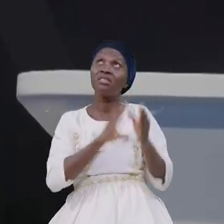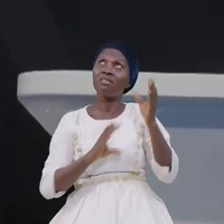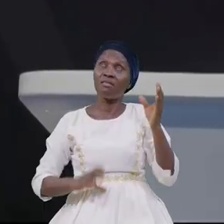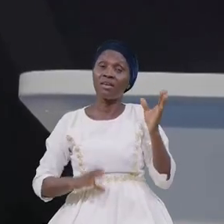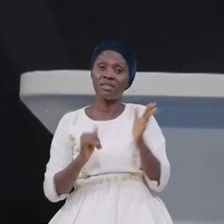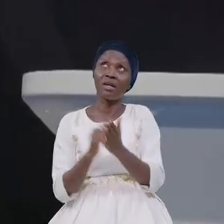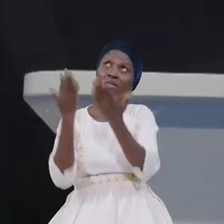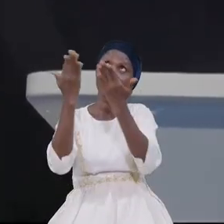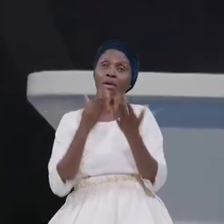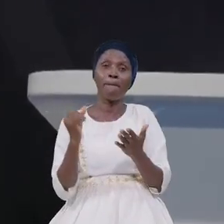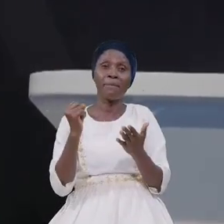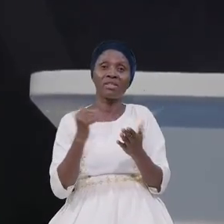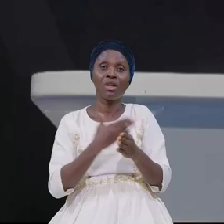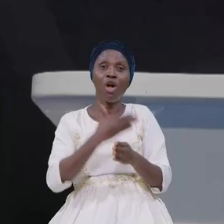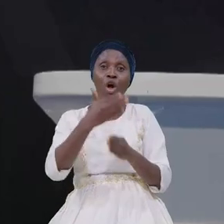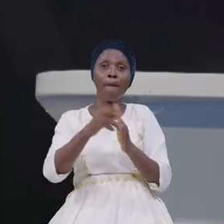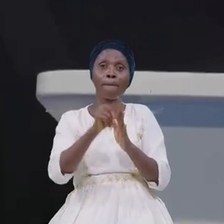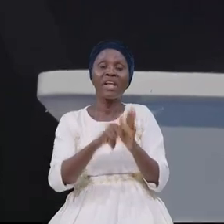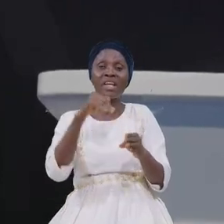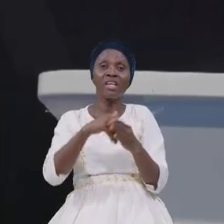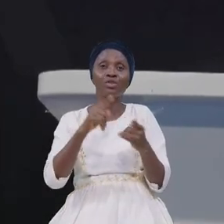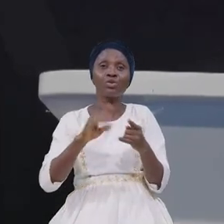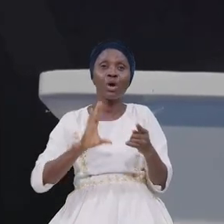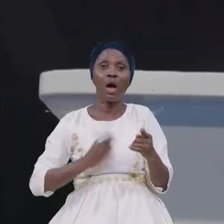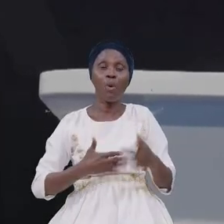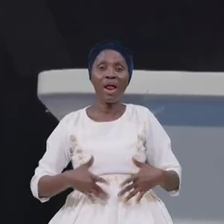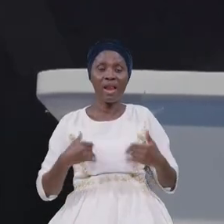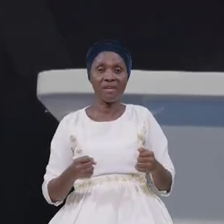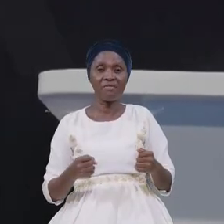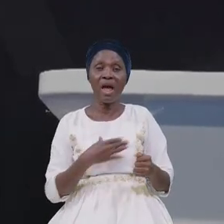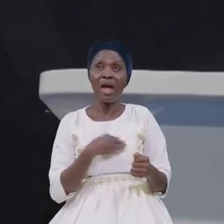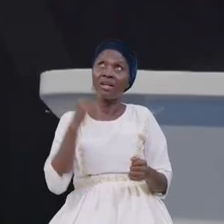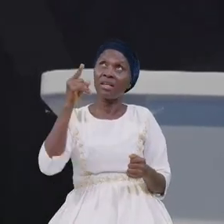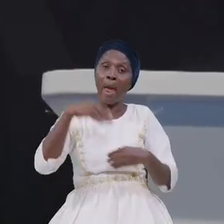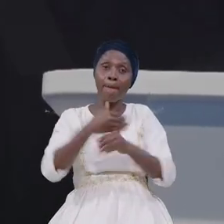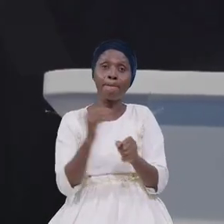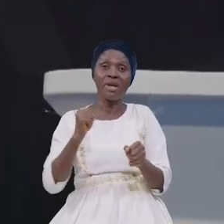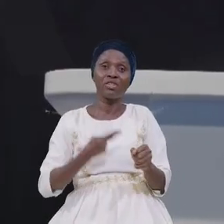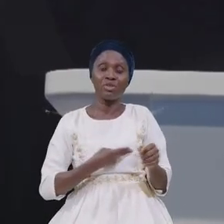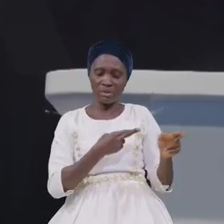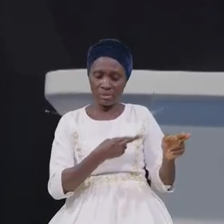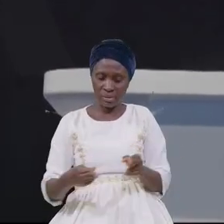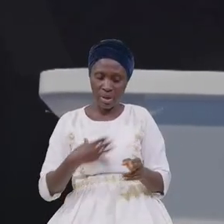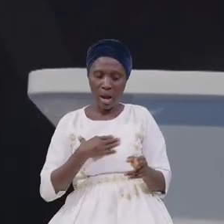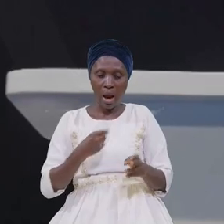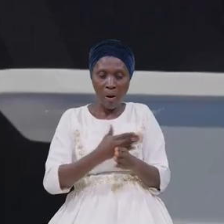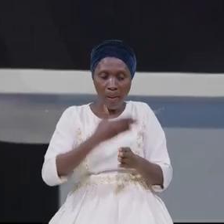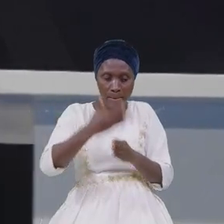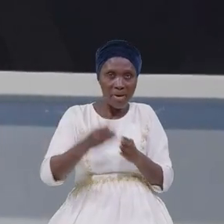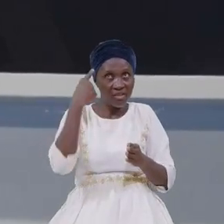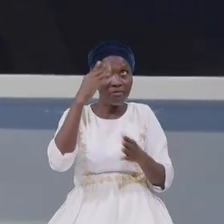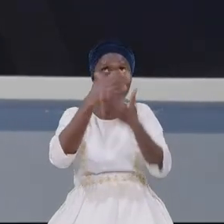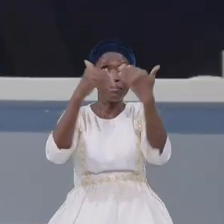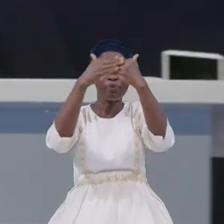qui apporte la plénitude, la totalité à notre vie. Et il nous rend prêts